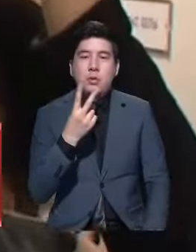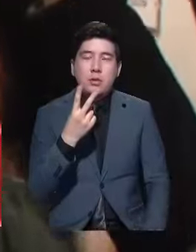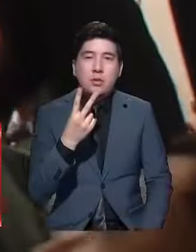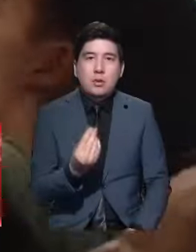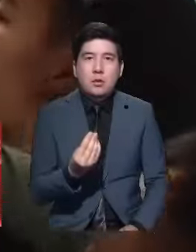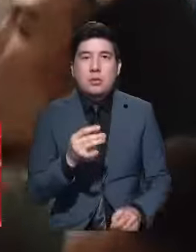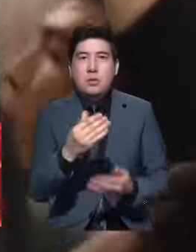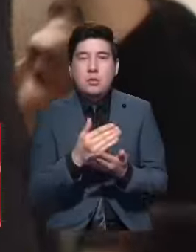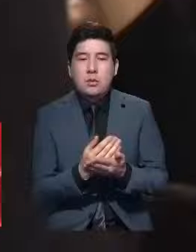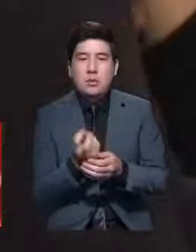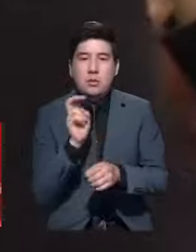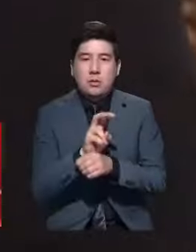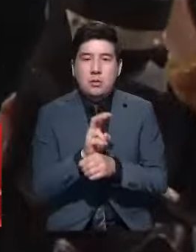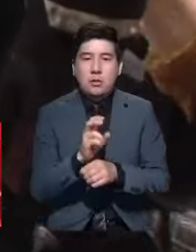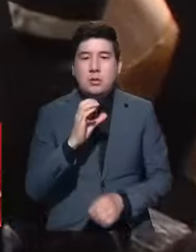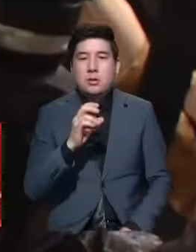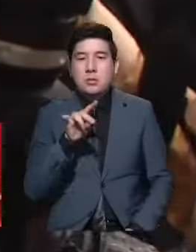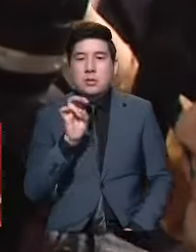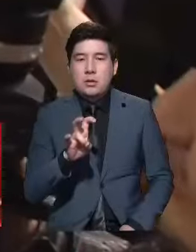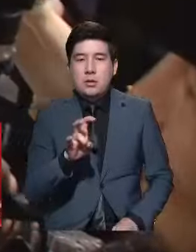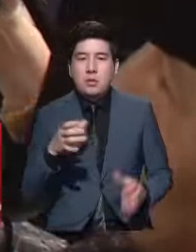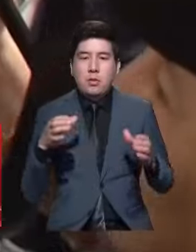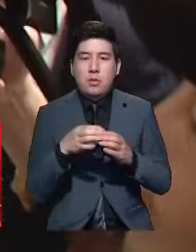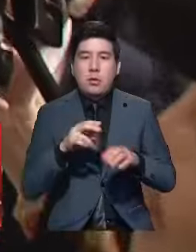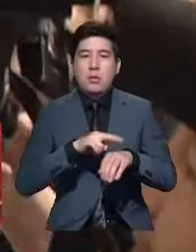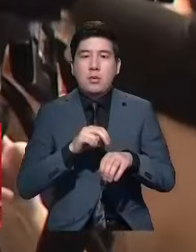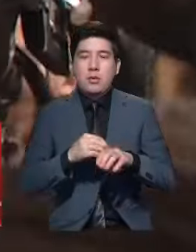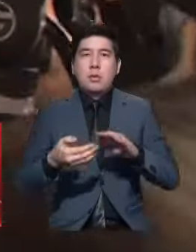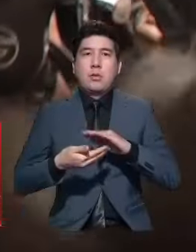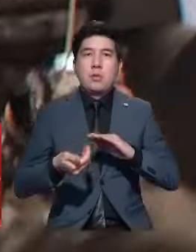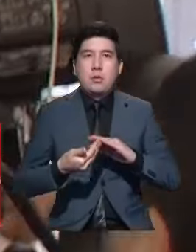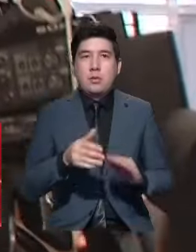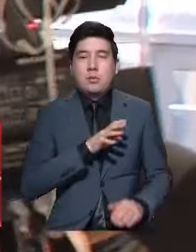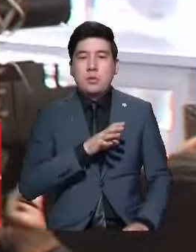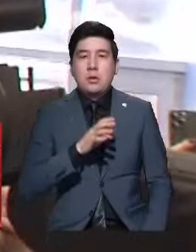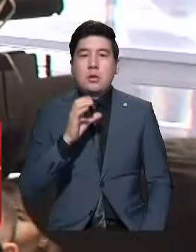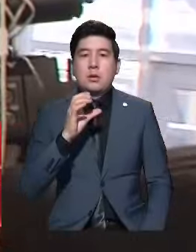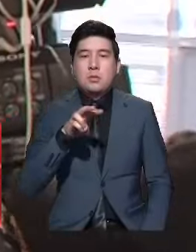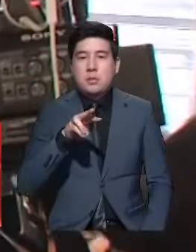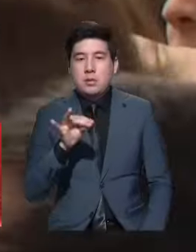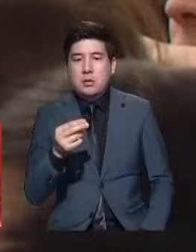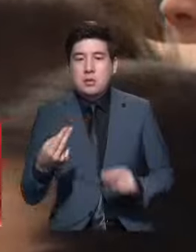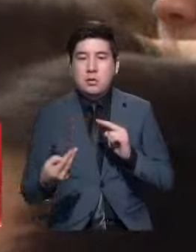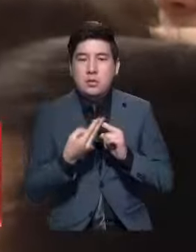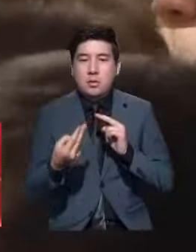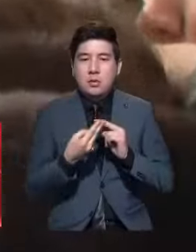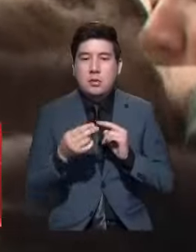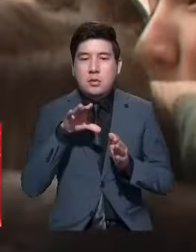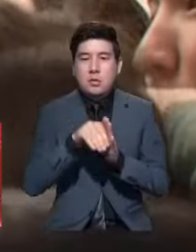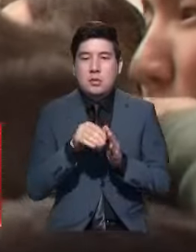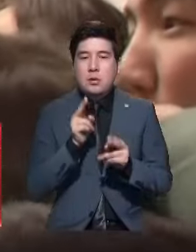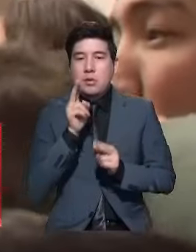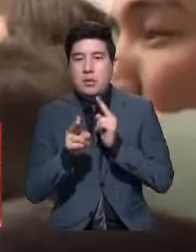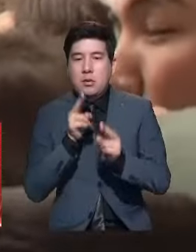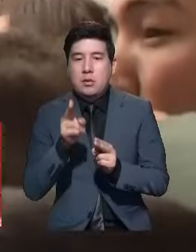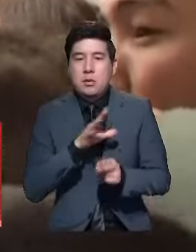сотқа кіре алмаған бір топ журналистер полиция шақыруға мәжбүр болған. Бақ өкілдері журналистің жұмысына кедергі келтірген үшін арыз түсірді.